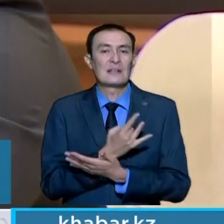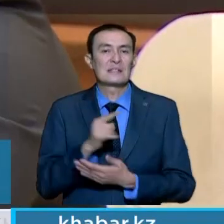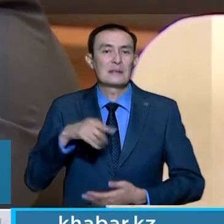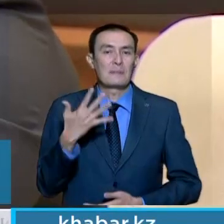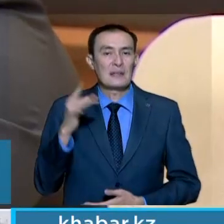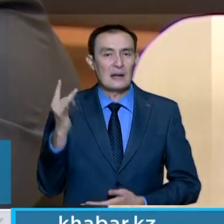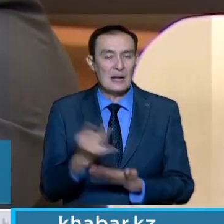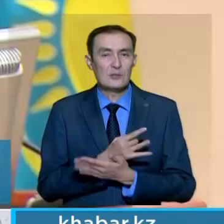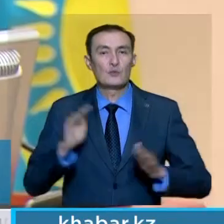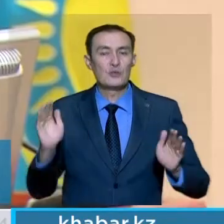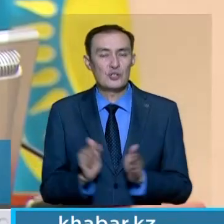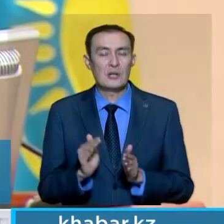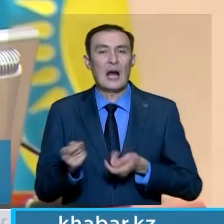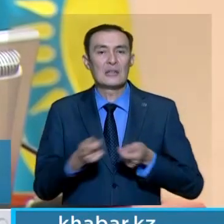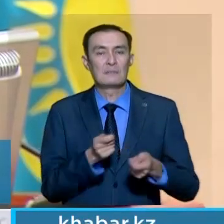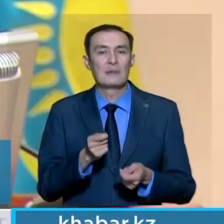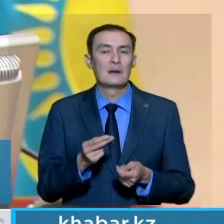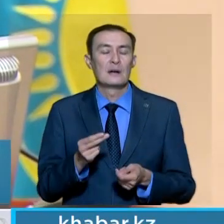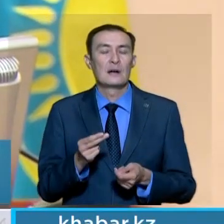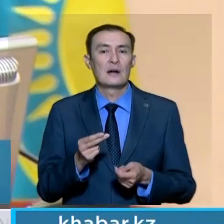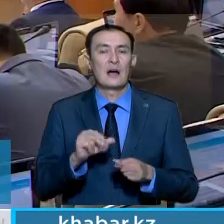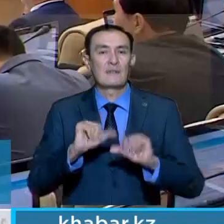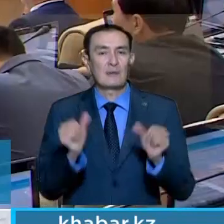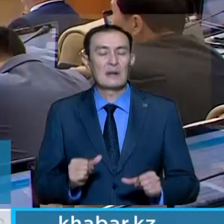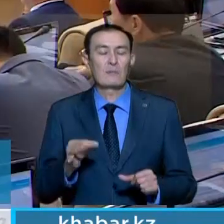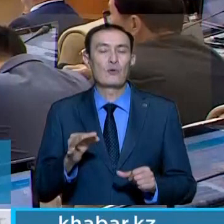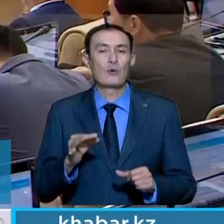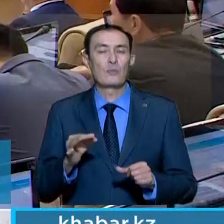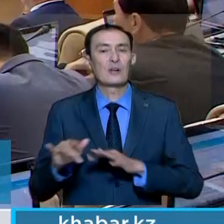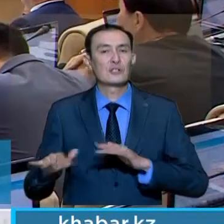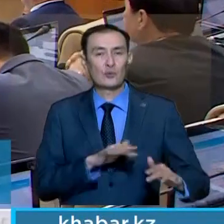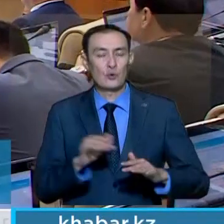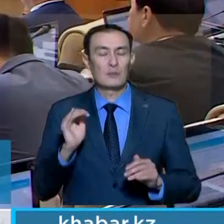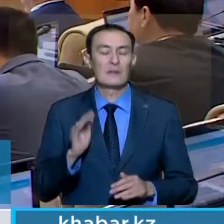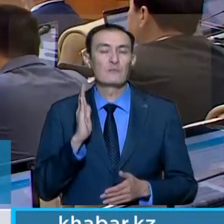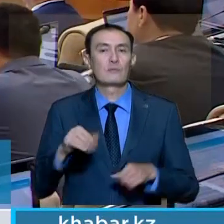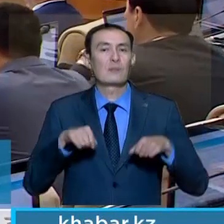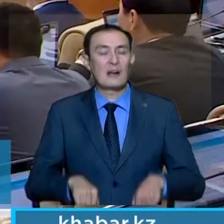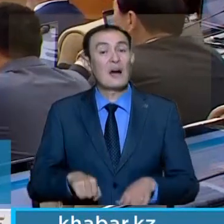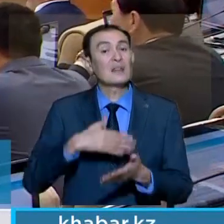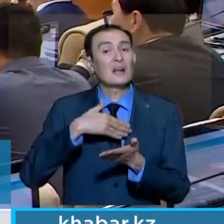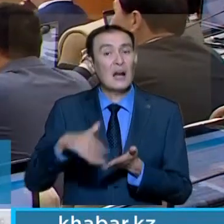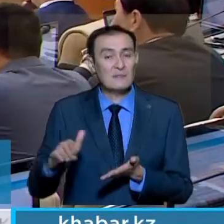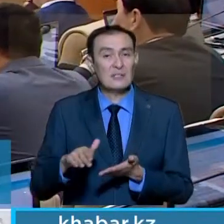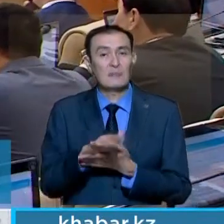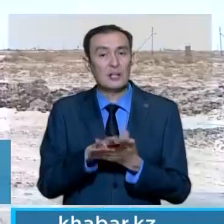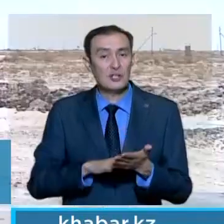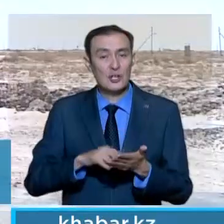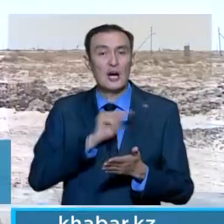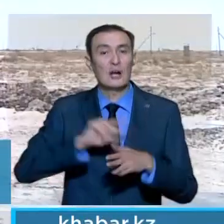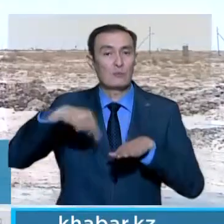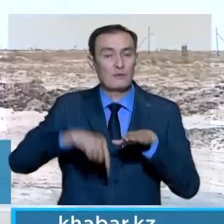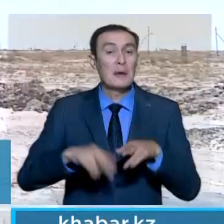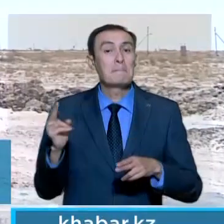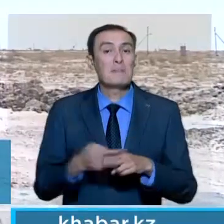2,5 раза, снизить админиздержки по процедурам. Кроме того, у разработчиков появится право отказываться от продолжения бурения